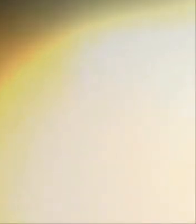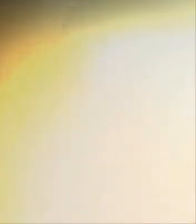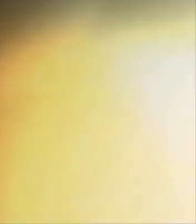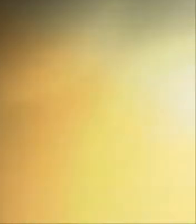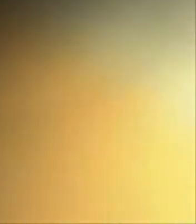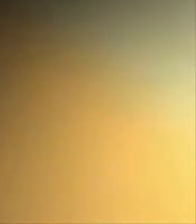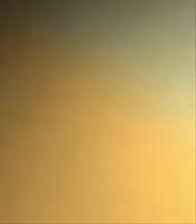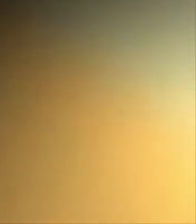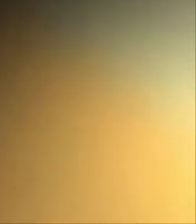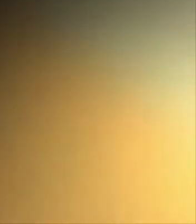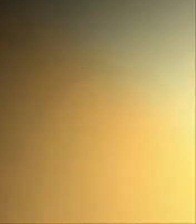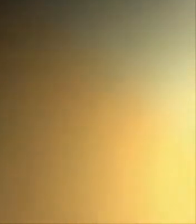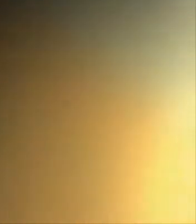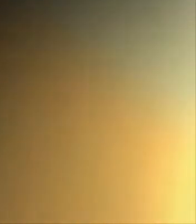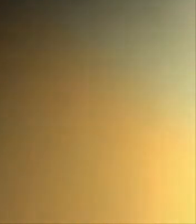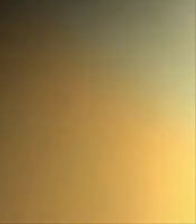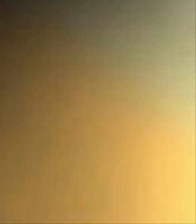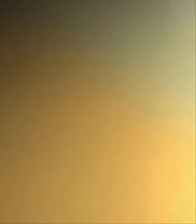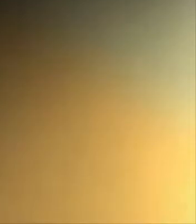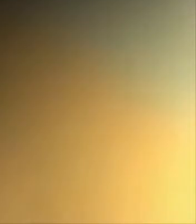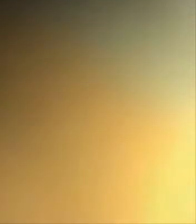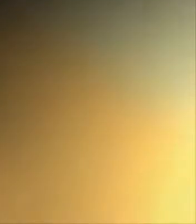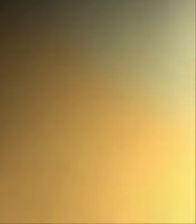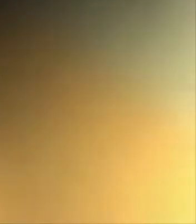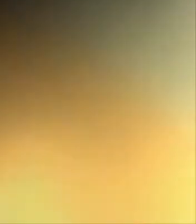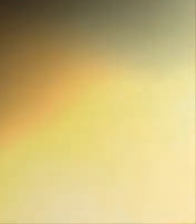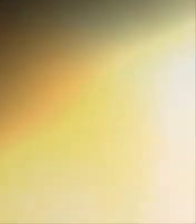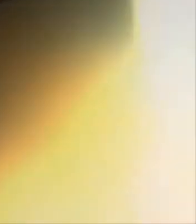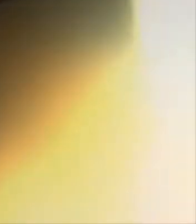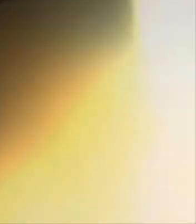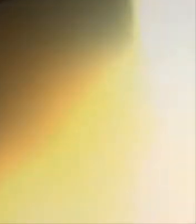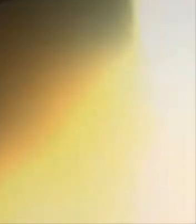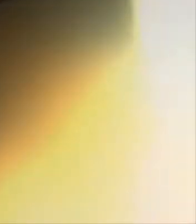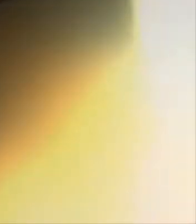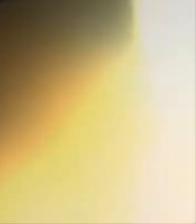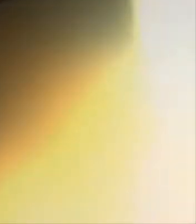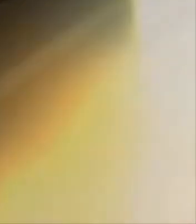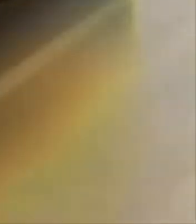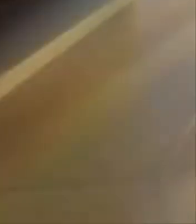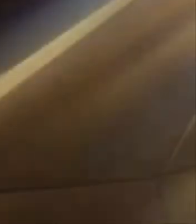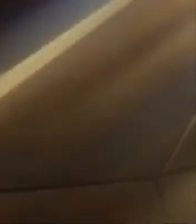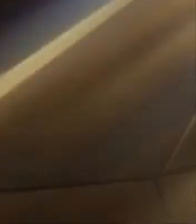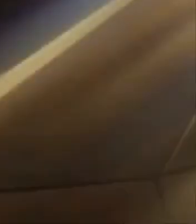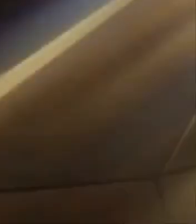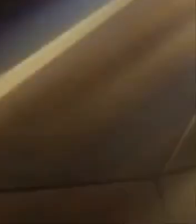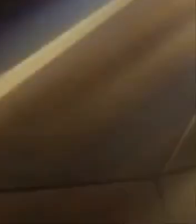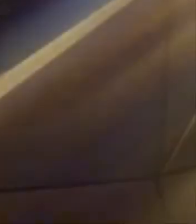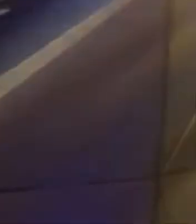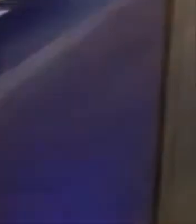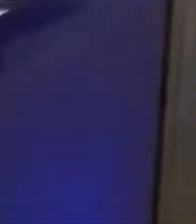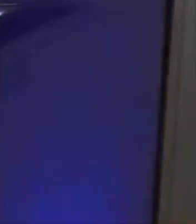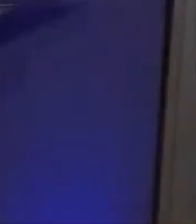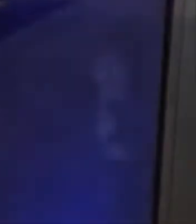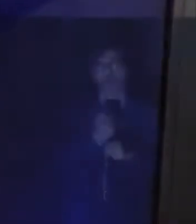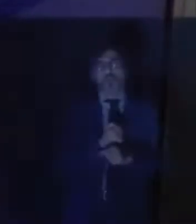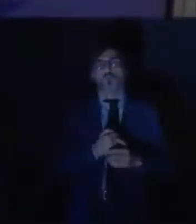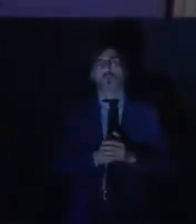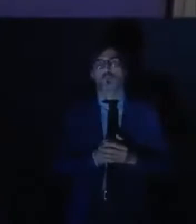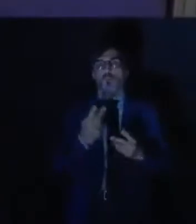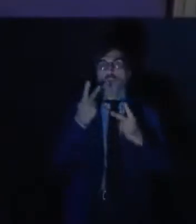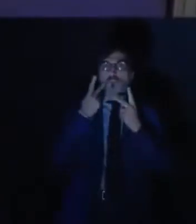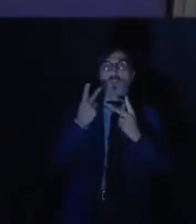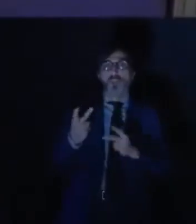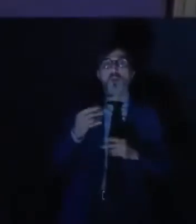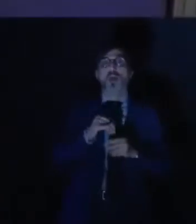qualche modo in questa giornata ricorre ancora il valore del lavoro andiamo a vedere